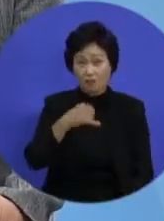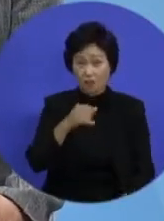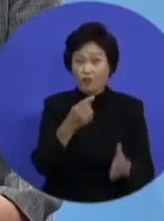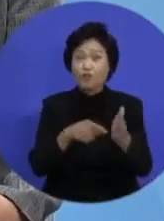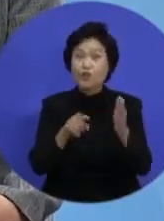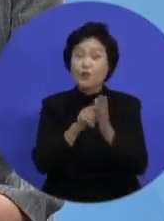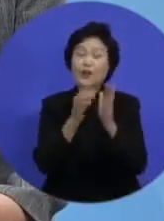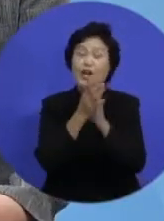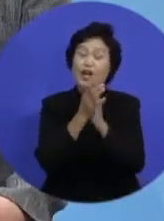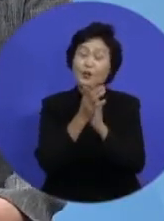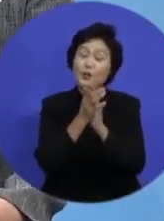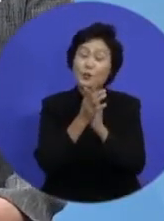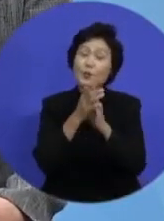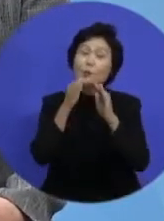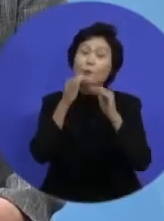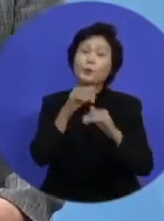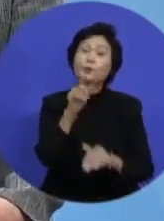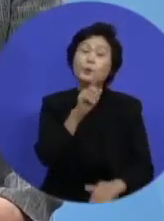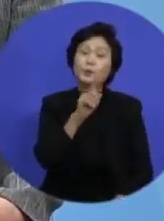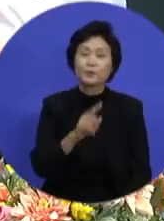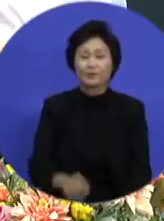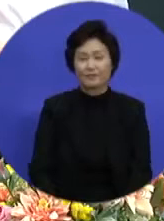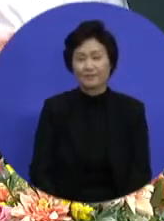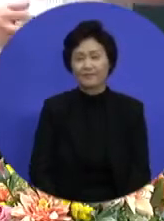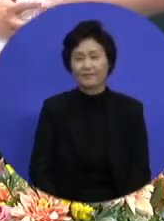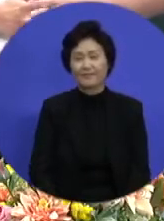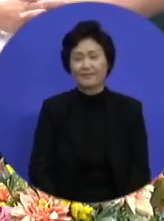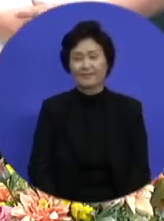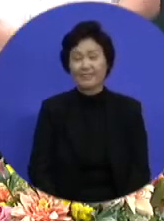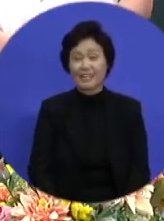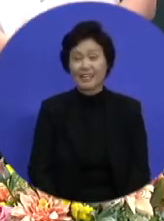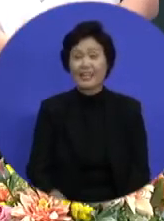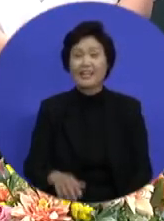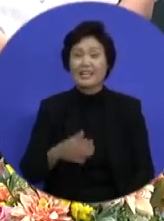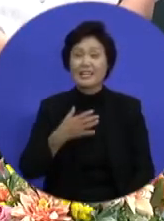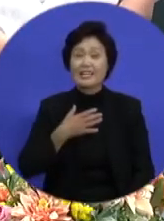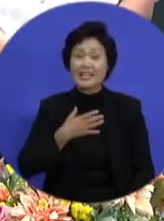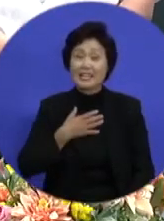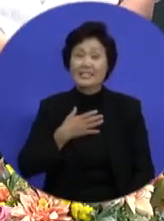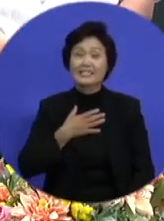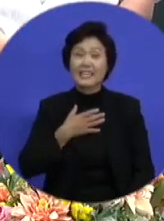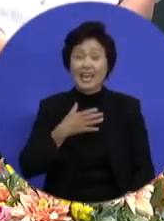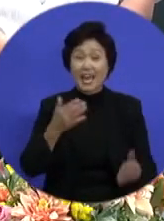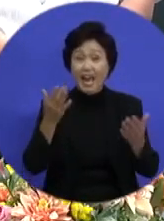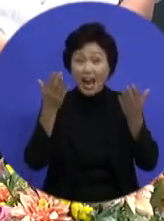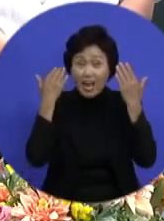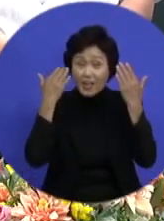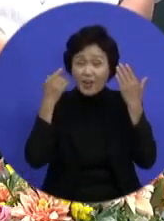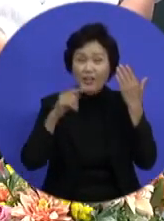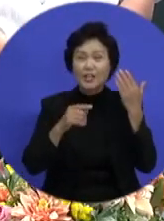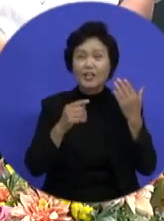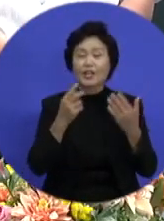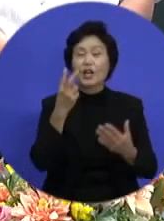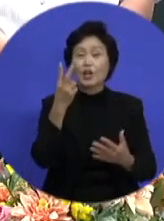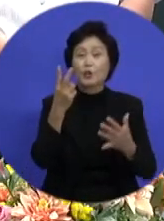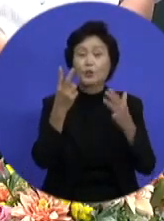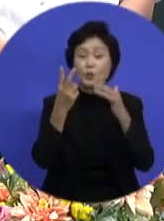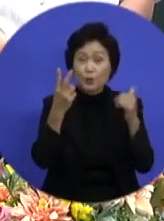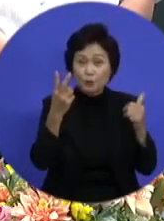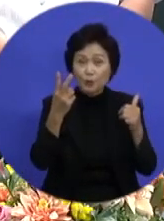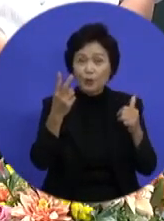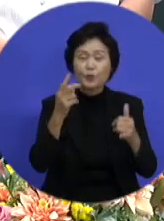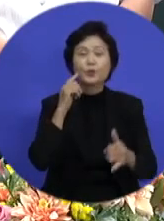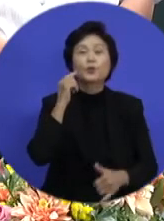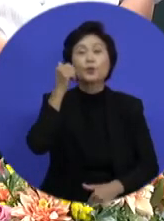많이 하시잖아요. 네. 어떻게 기도하세요? 네. 먼저는 사실 저희 학교가 네. 정말 우리 두 분 목사님 또